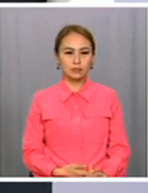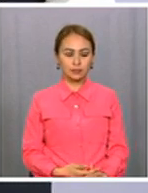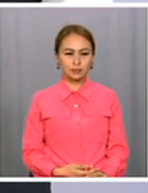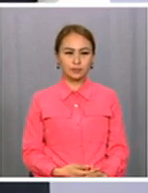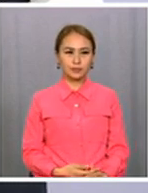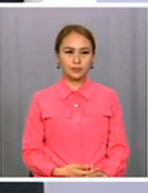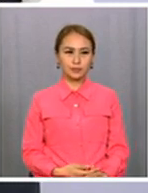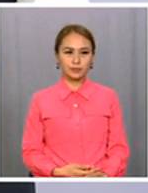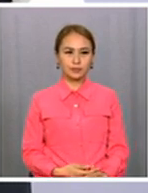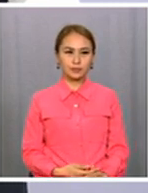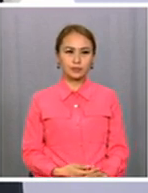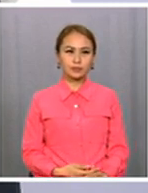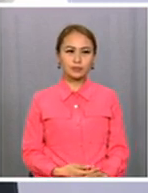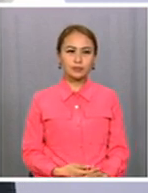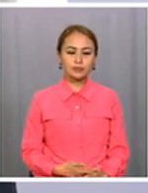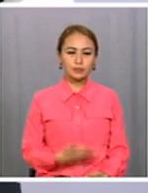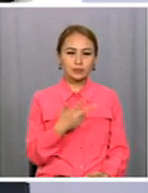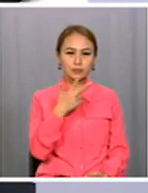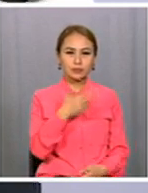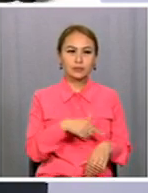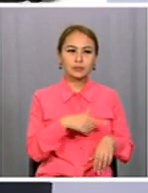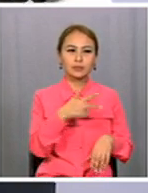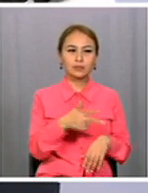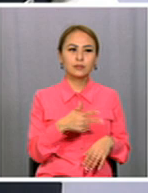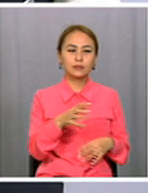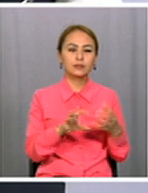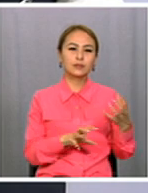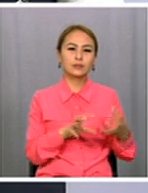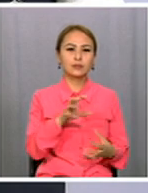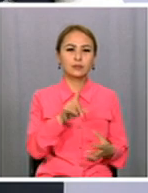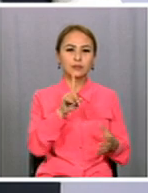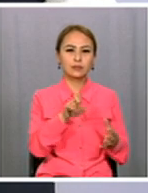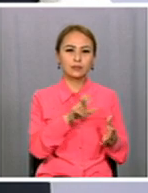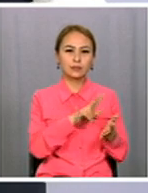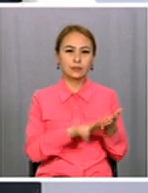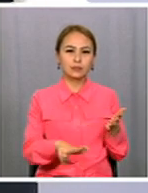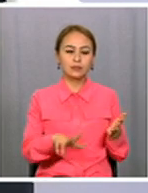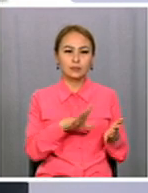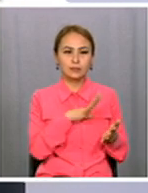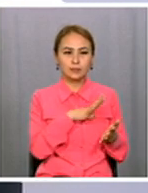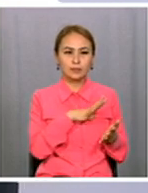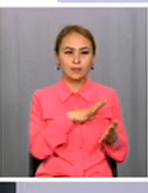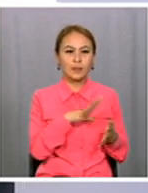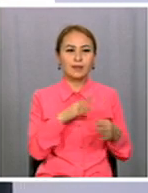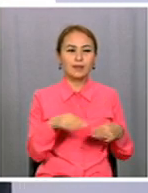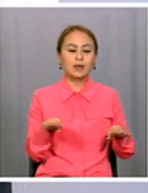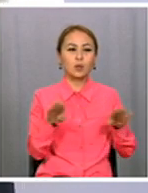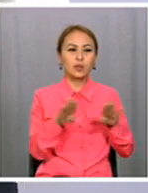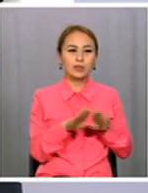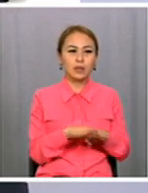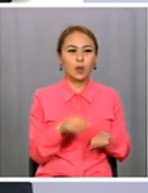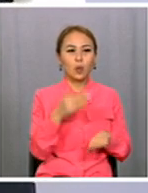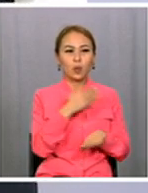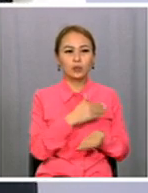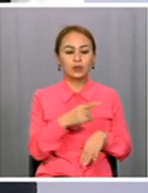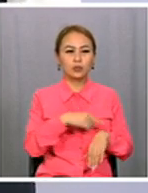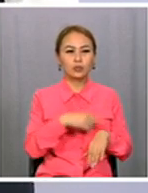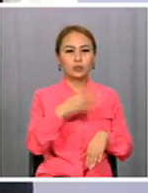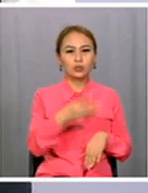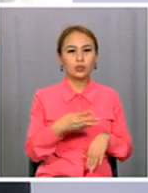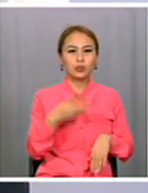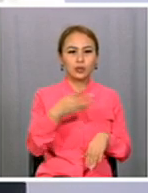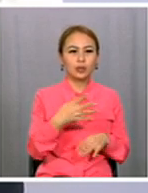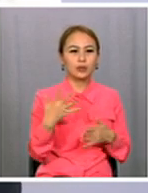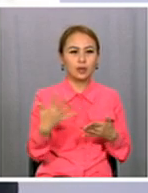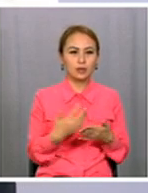екенін көреміз, яғни 3 сағатта автобус 180 км жол жүрген екен. Дәл осылай оның 4 сағатта жүрген жолын